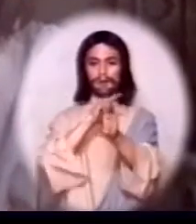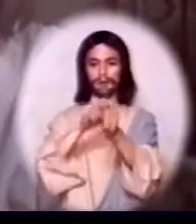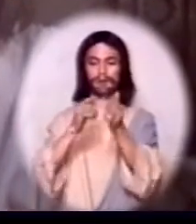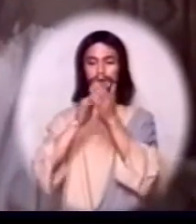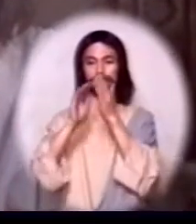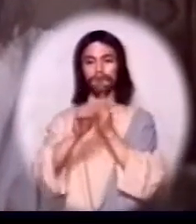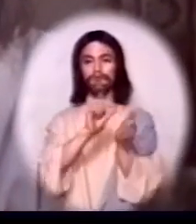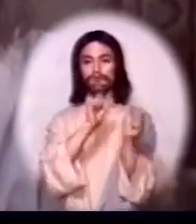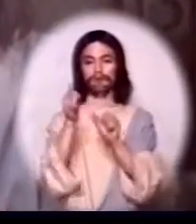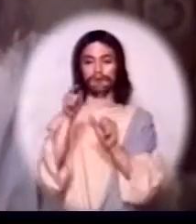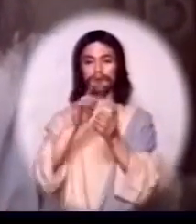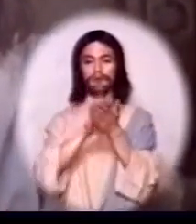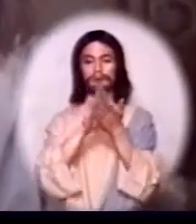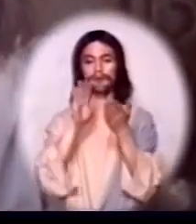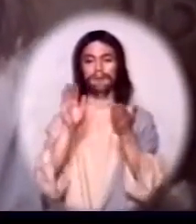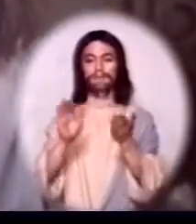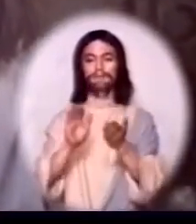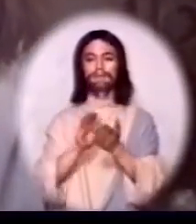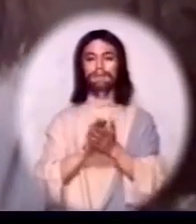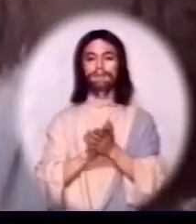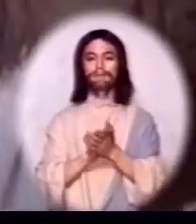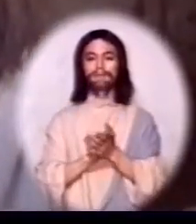채찍질을 당한 후 죽을 것이다.